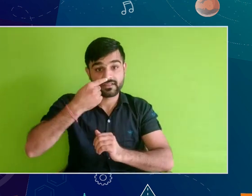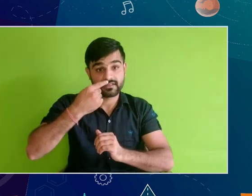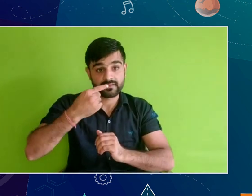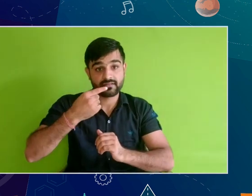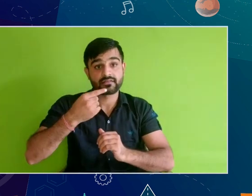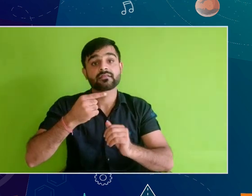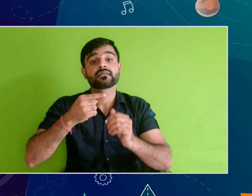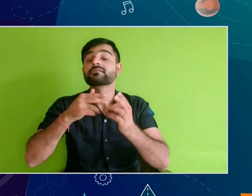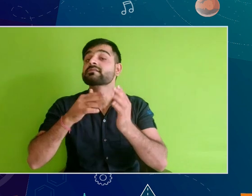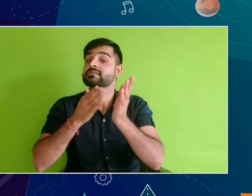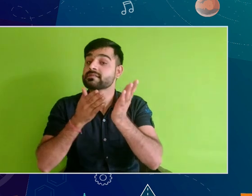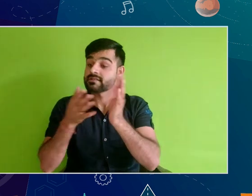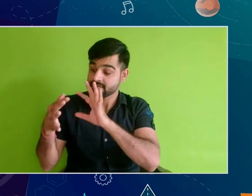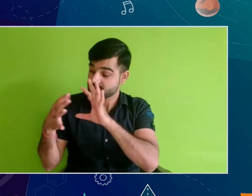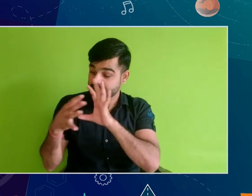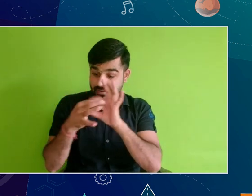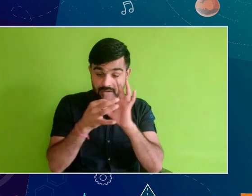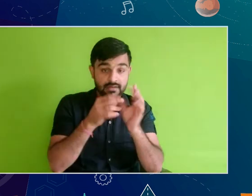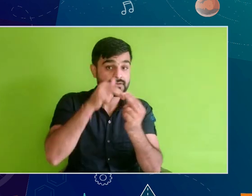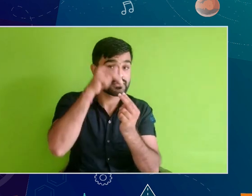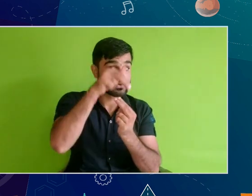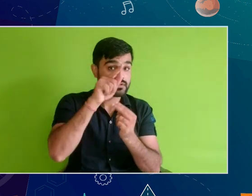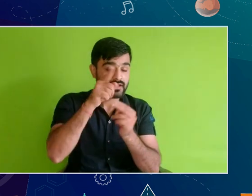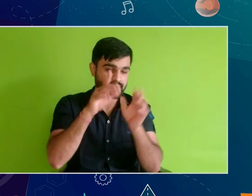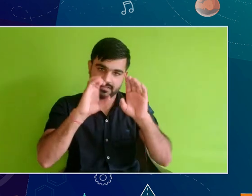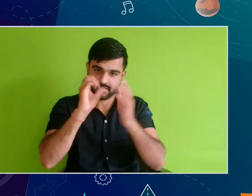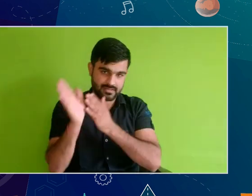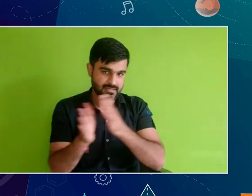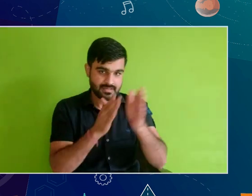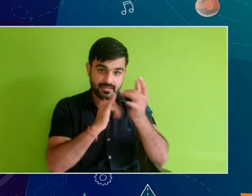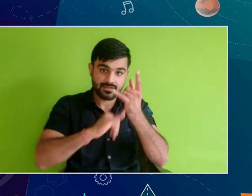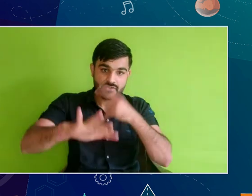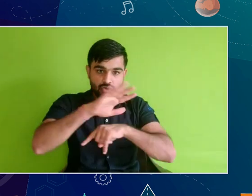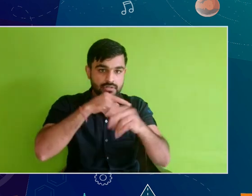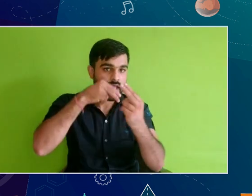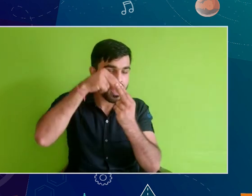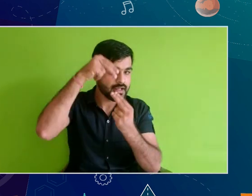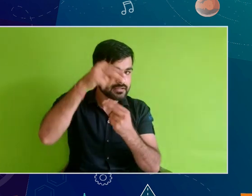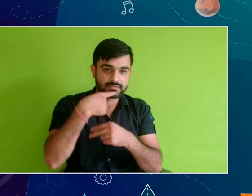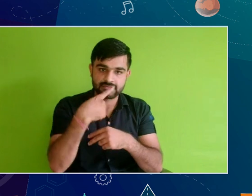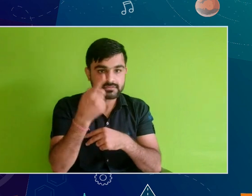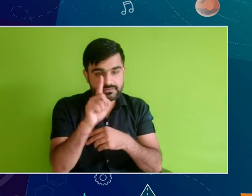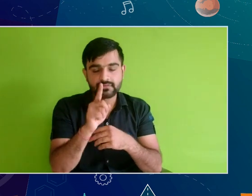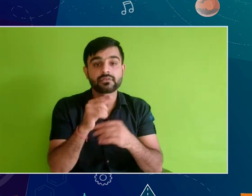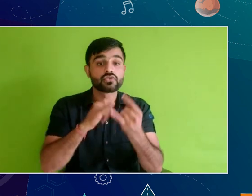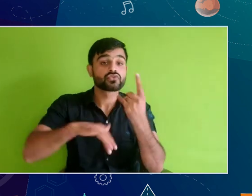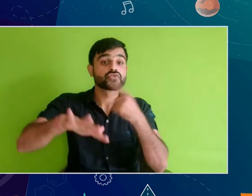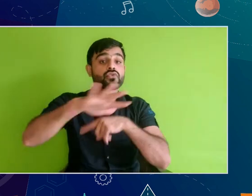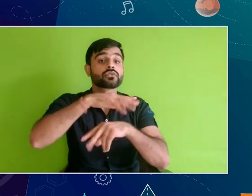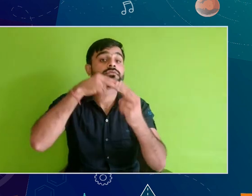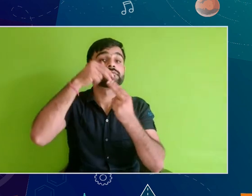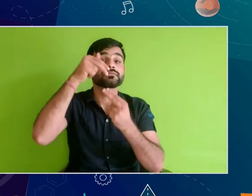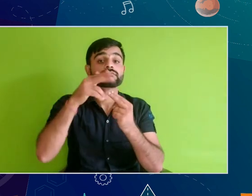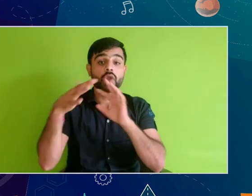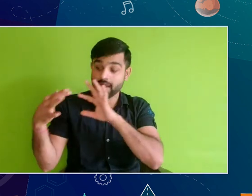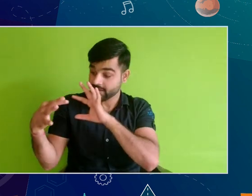स्टोरीज। जैसे मैंने अभी चैप्टर एक्सप्लेन करते हुए सोशल स्टोरीज के बारे में भी बताया, तो सोशल स्टोरीज या सीक्वेंस